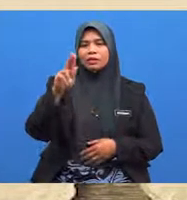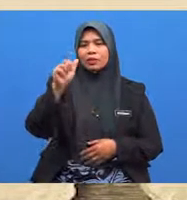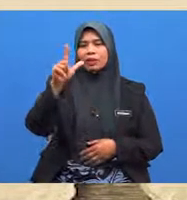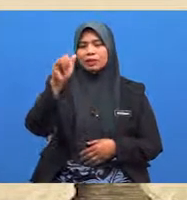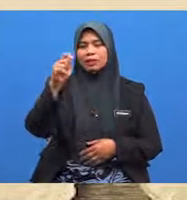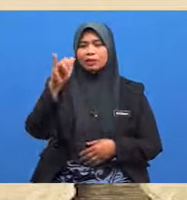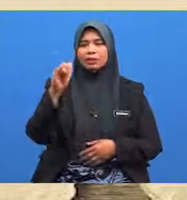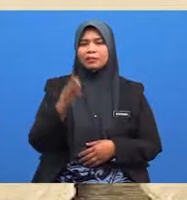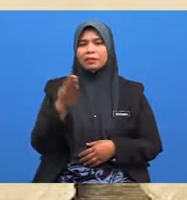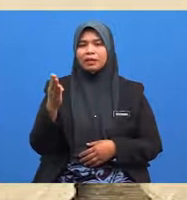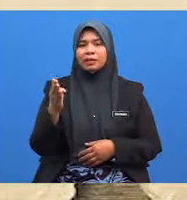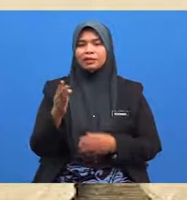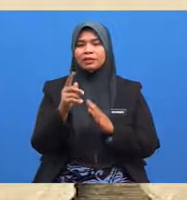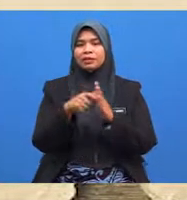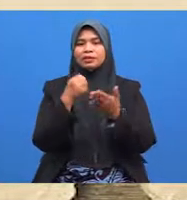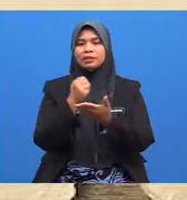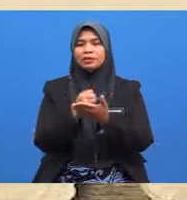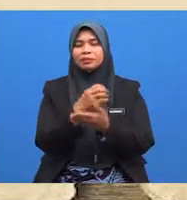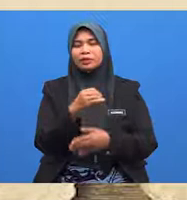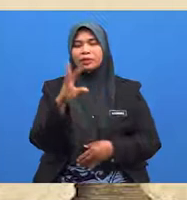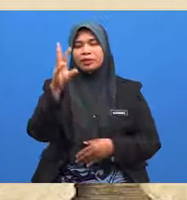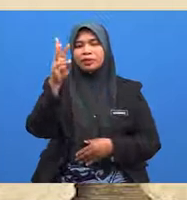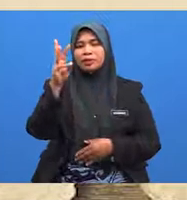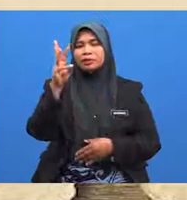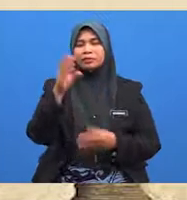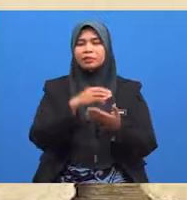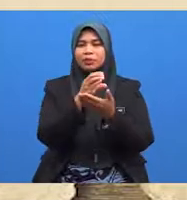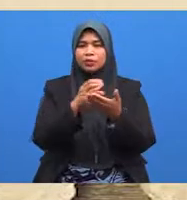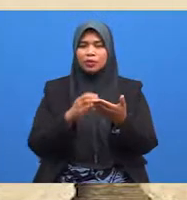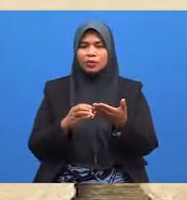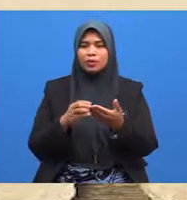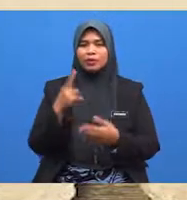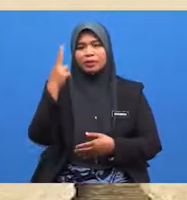terjamin dan variasi dalam motif corak hiasan.